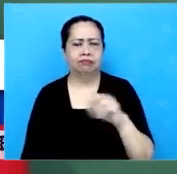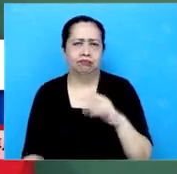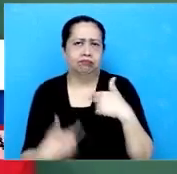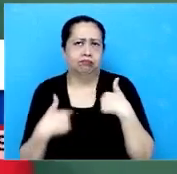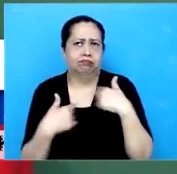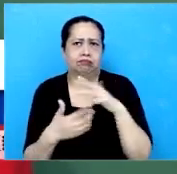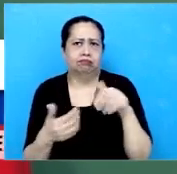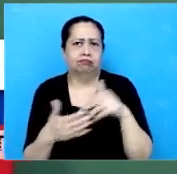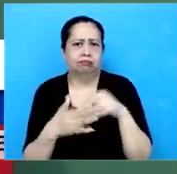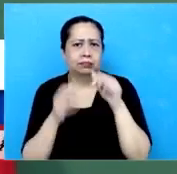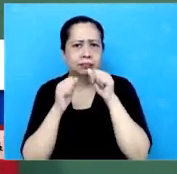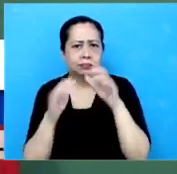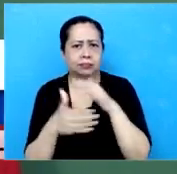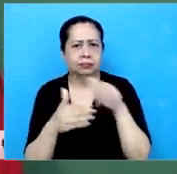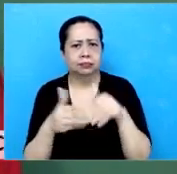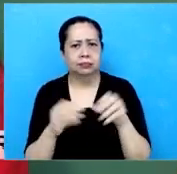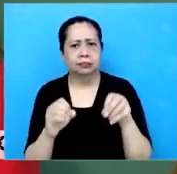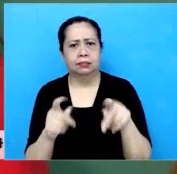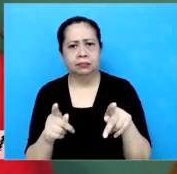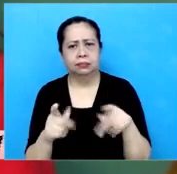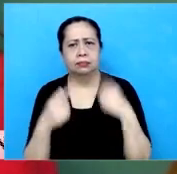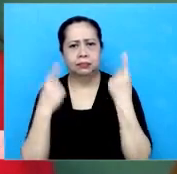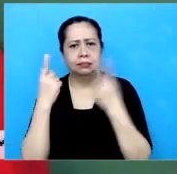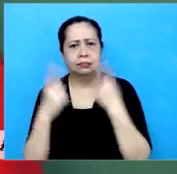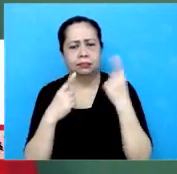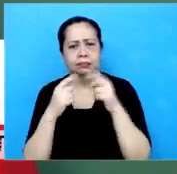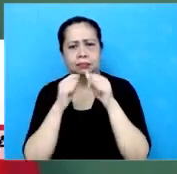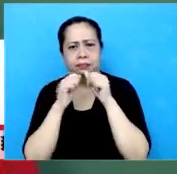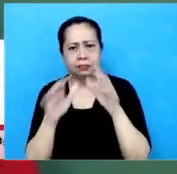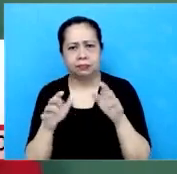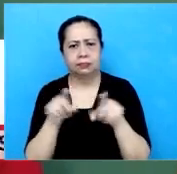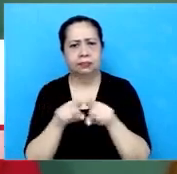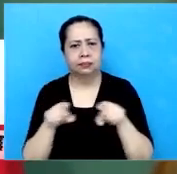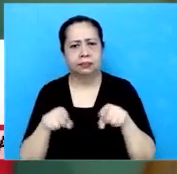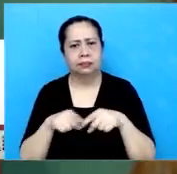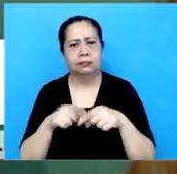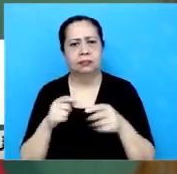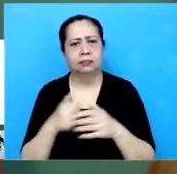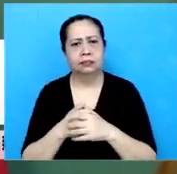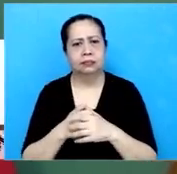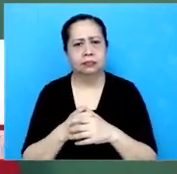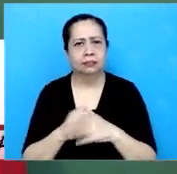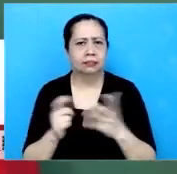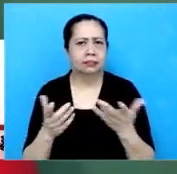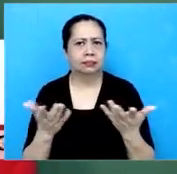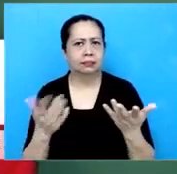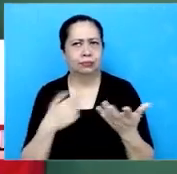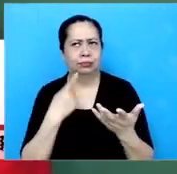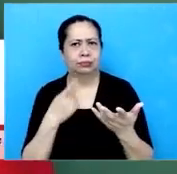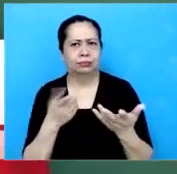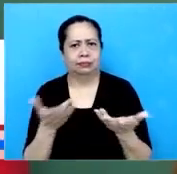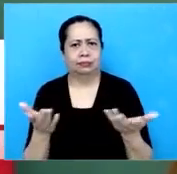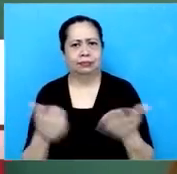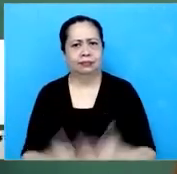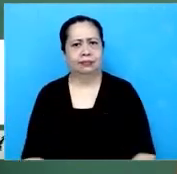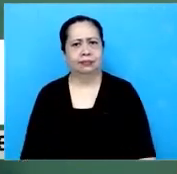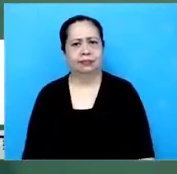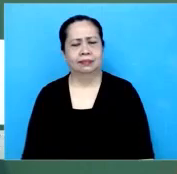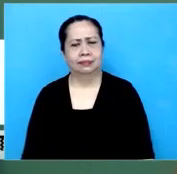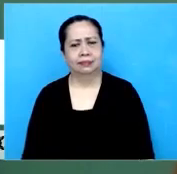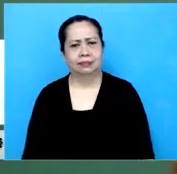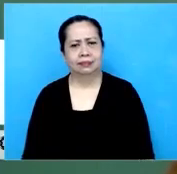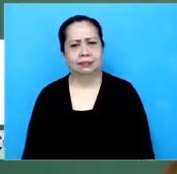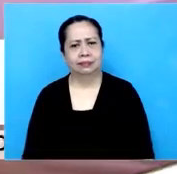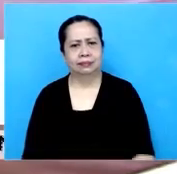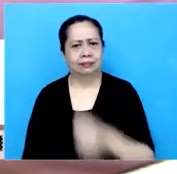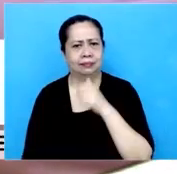lahat ng opportunity, syempre, I consider that a blessing. And of course, ano ba? Sino ba ako to sa inyo? Oo, wala. Hindi mo ako